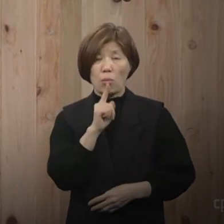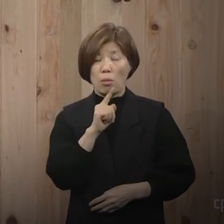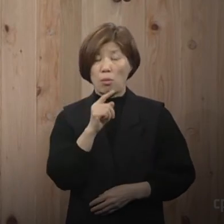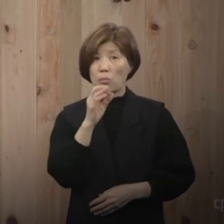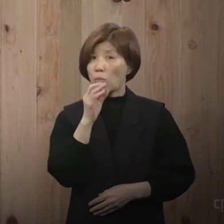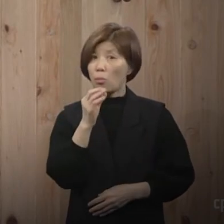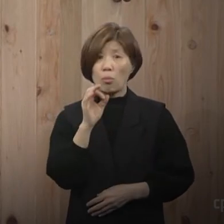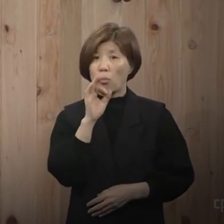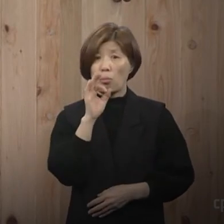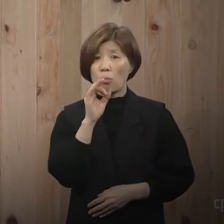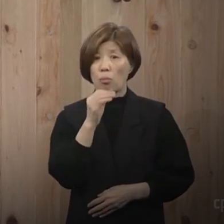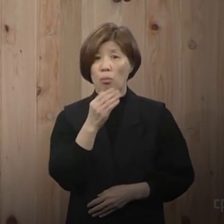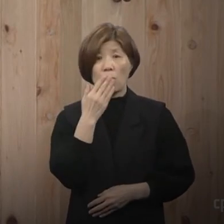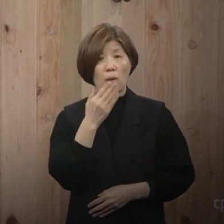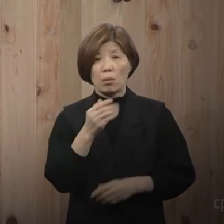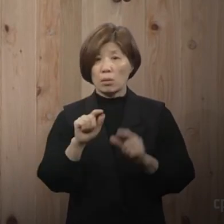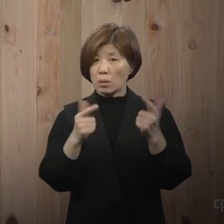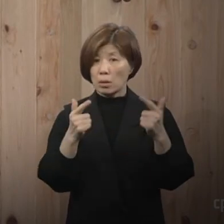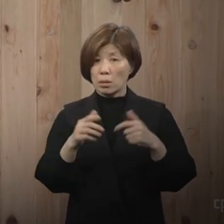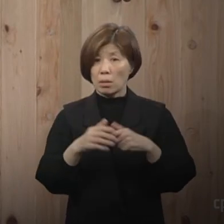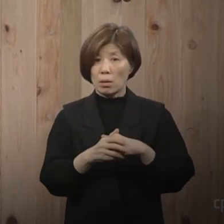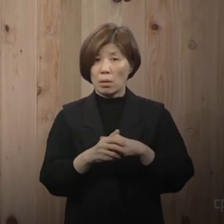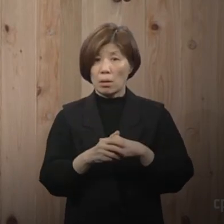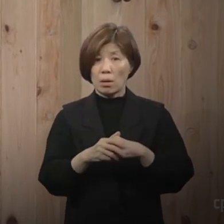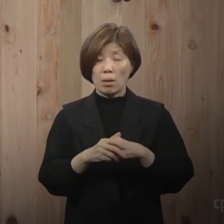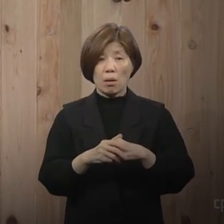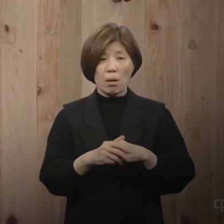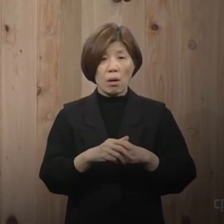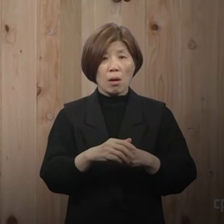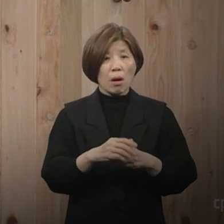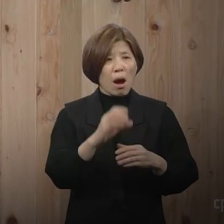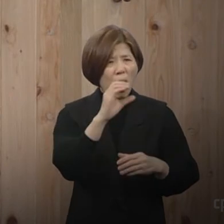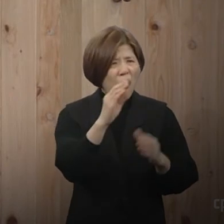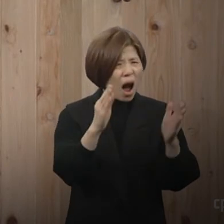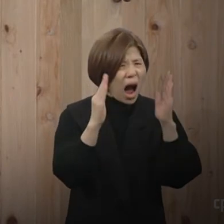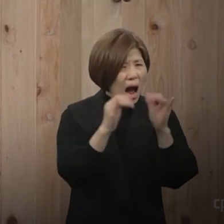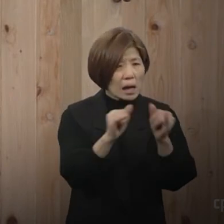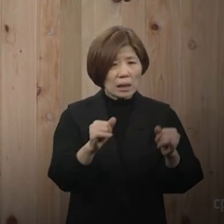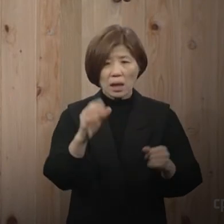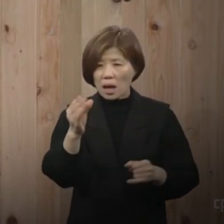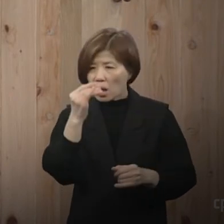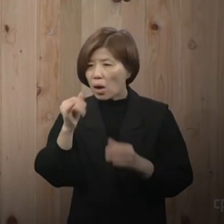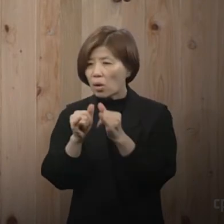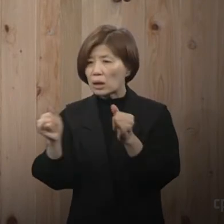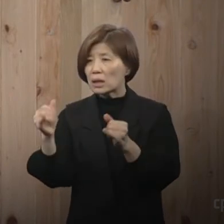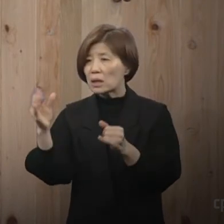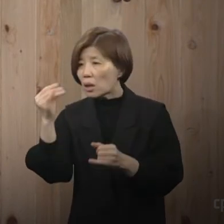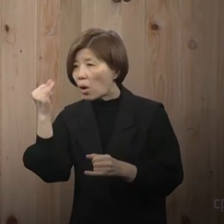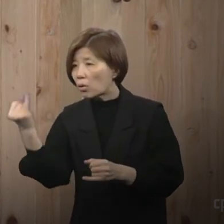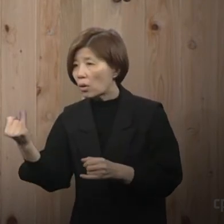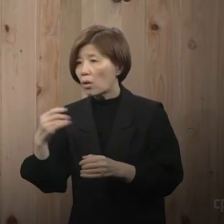있겠습니까? 대신학자들, 뭐 성인 성녀들 다 모릅니다. 뭐 저도 당연히